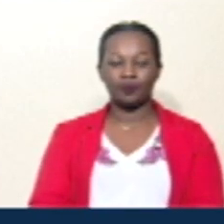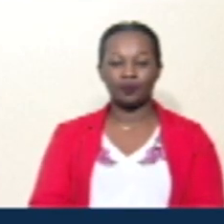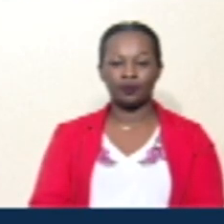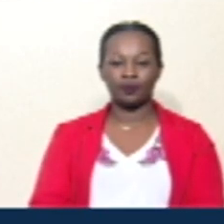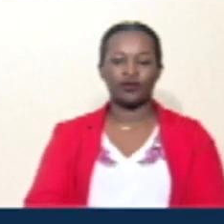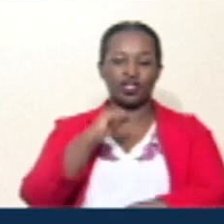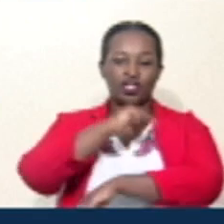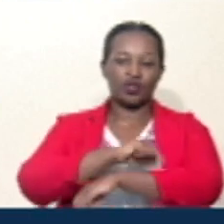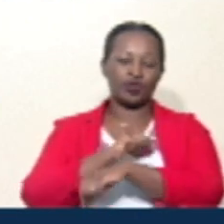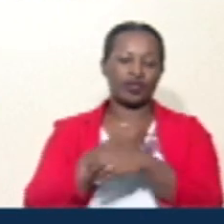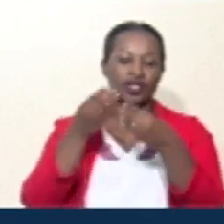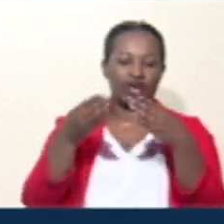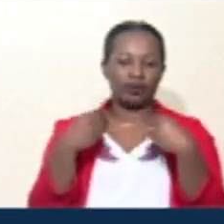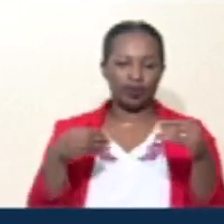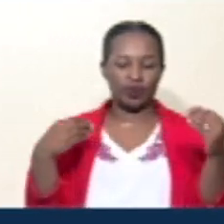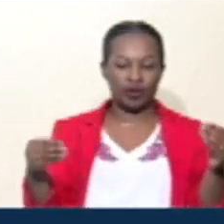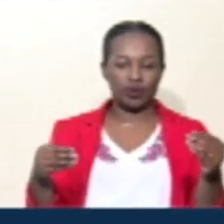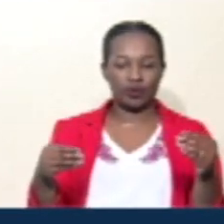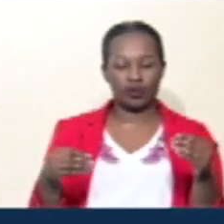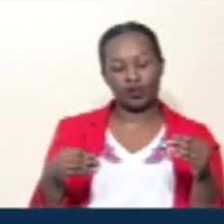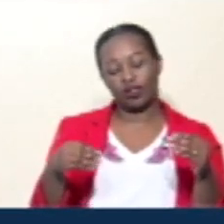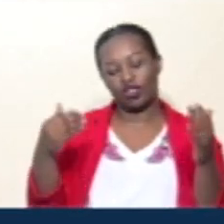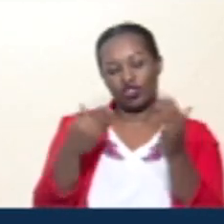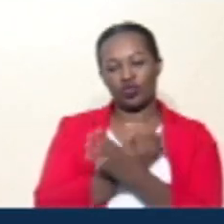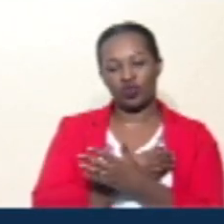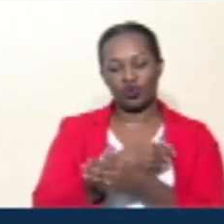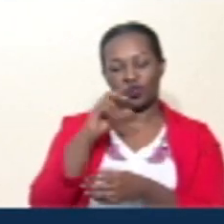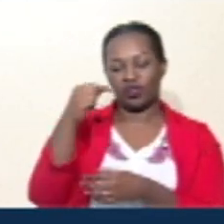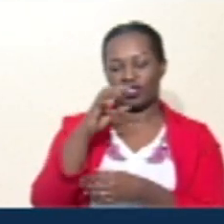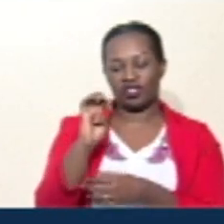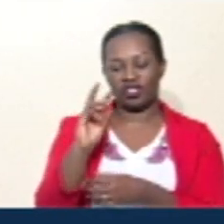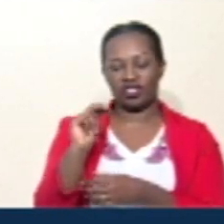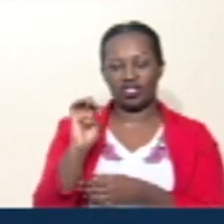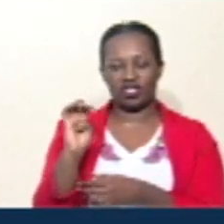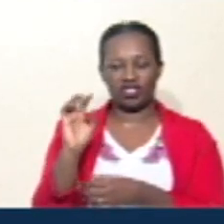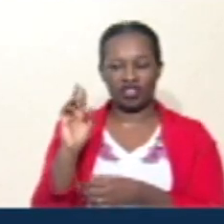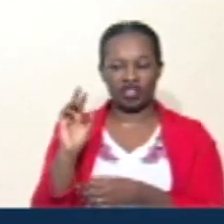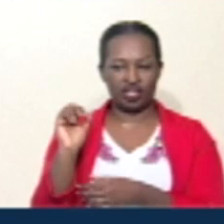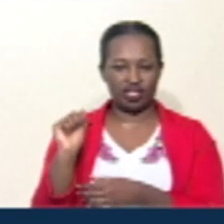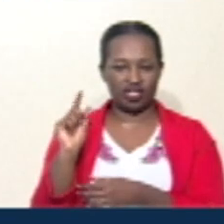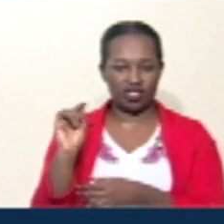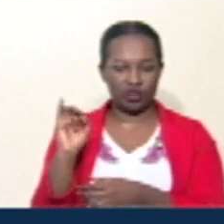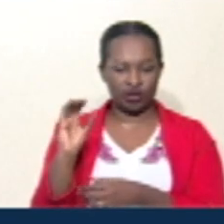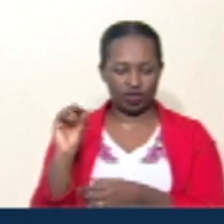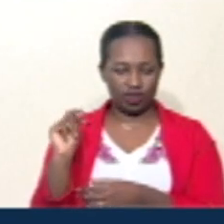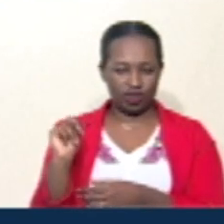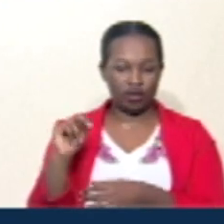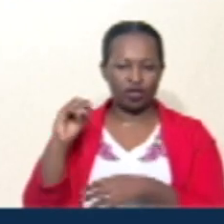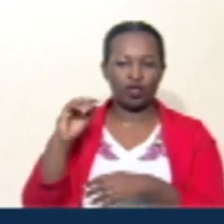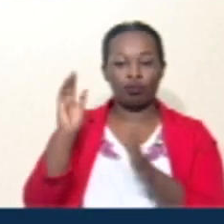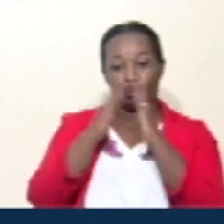Ishuri rya Haye ibikoresho ni rya New Generation Academy riri ku Kimihurura mu mujyi wa Kigali. Yigisha abana gukora no gukoresha